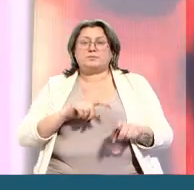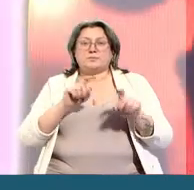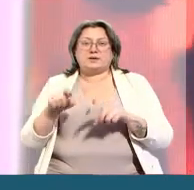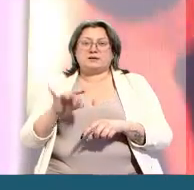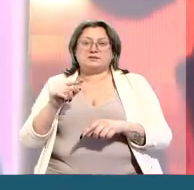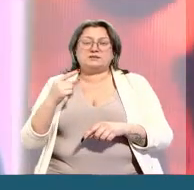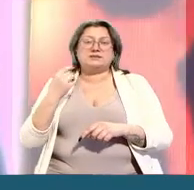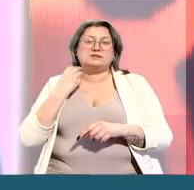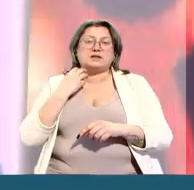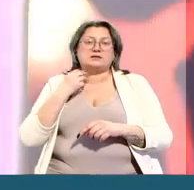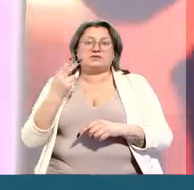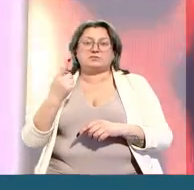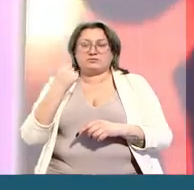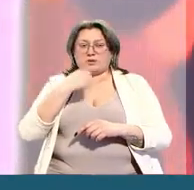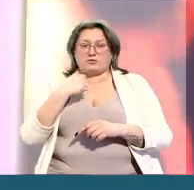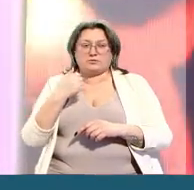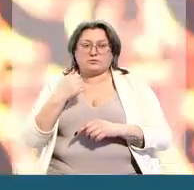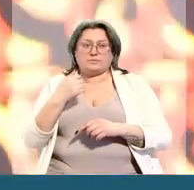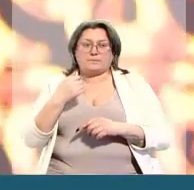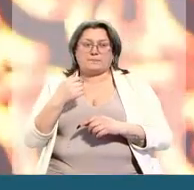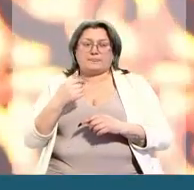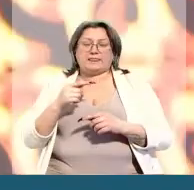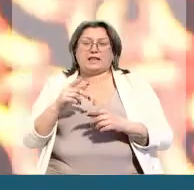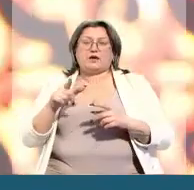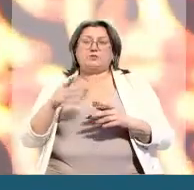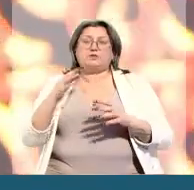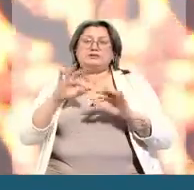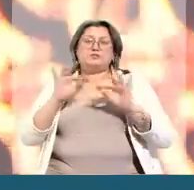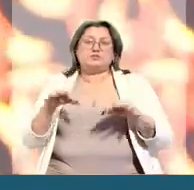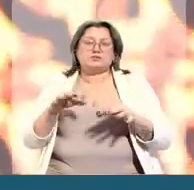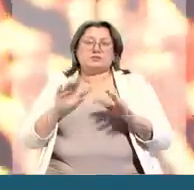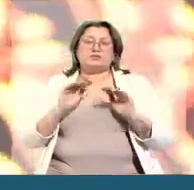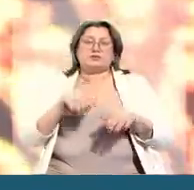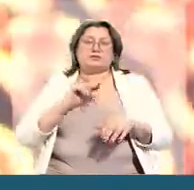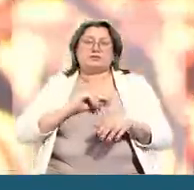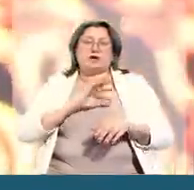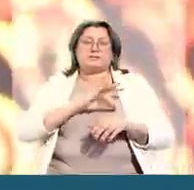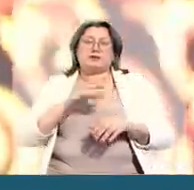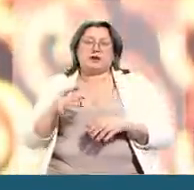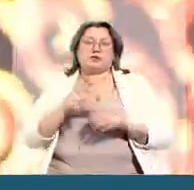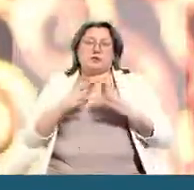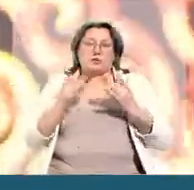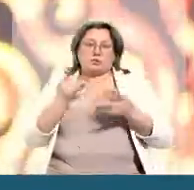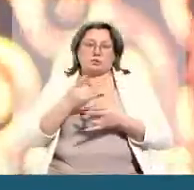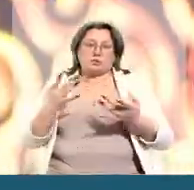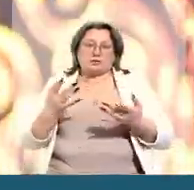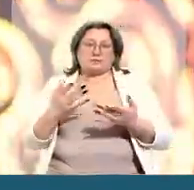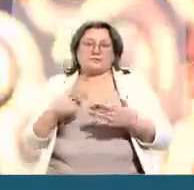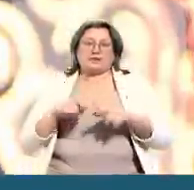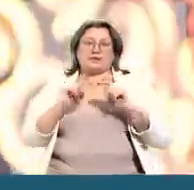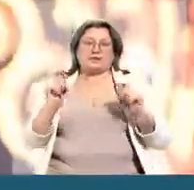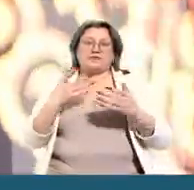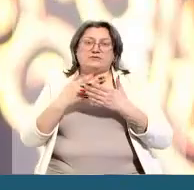Қызылордадан 2021 жылы қоныс аударған. Өнерге жақын азамат Қарабалық аудандық мәдениет үйіне жұмысқа орналасып,